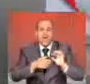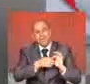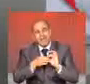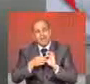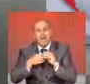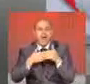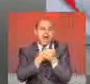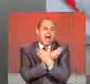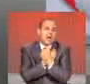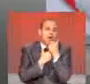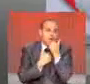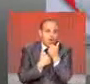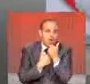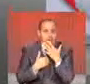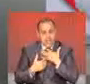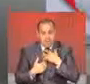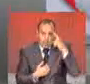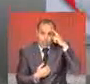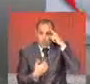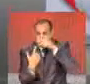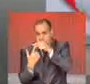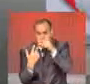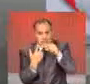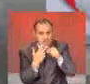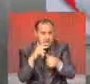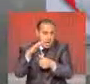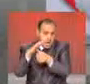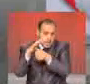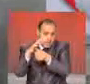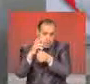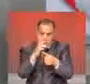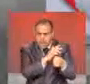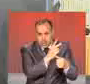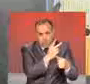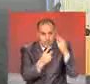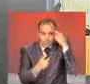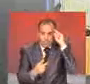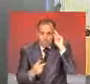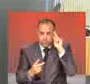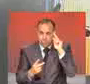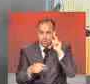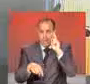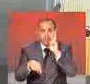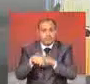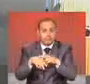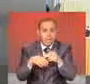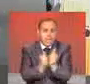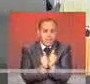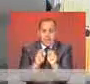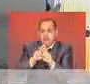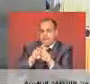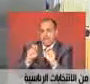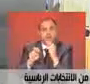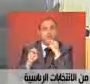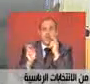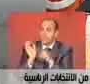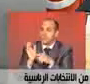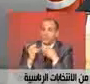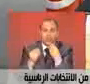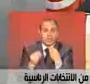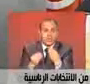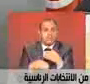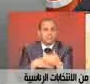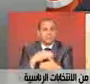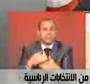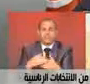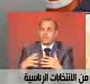وناخبيها أن يختاروا من يرونه الأصلح لرئاسة تونس. ودعا المجلس قيادة الحركة إلى البحث عن الصيغ الملائمة لاستثمار